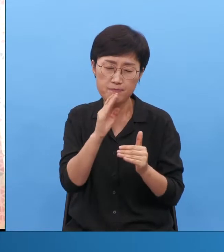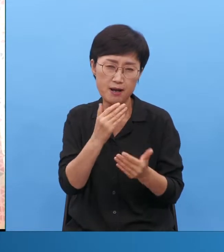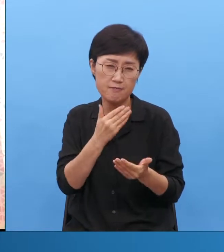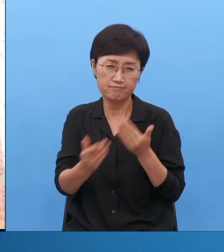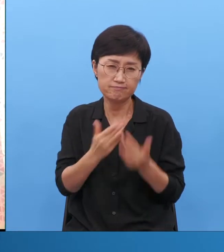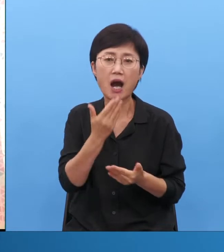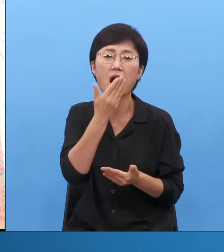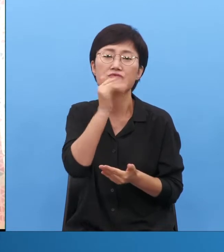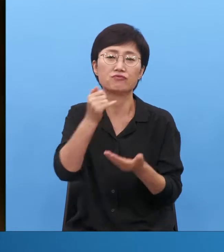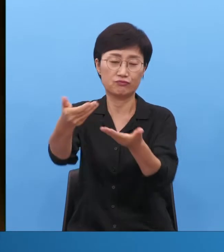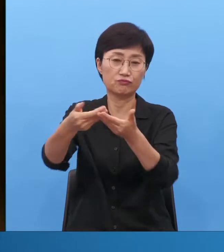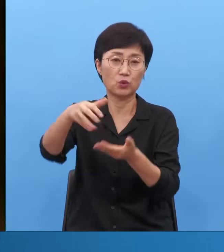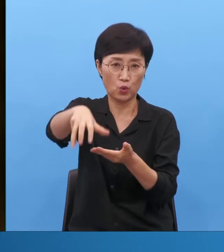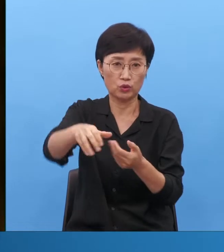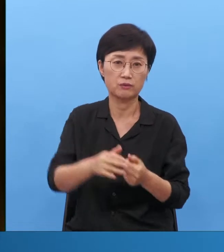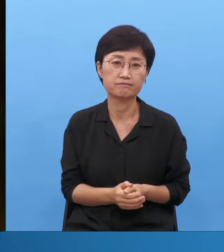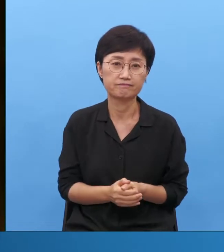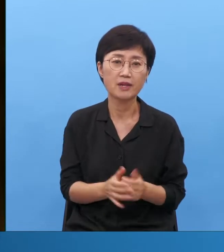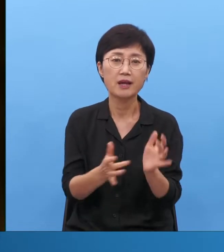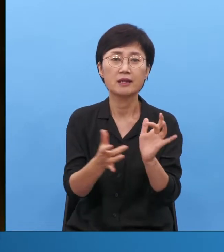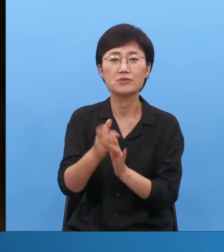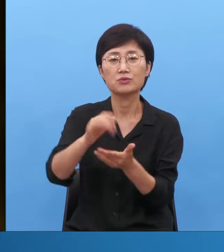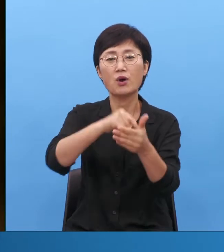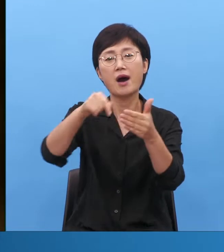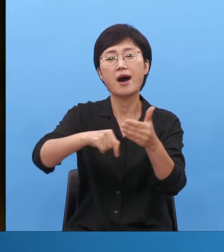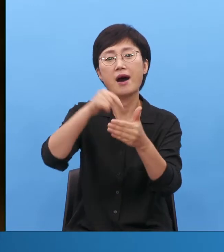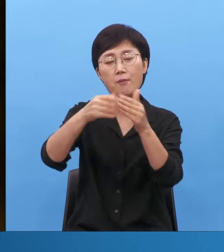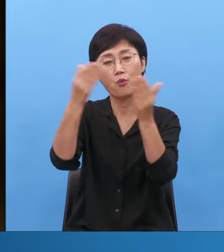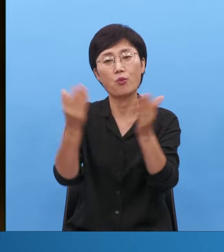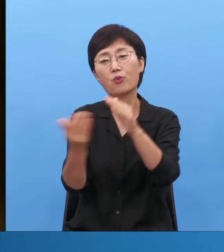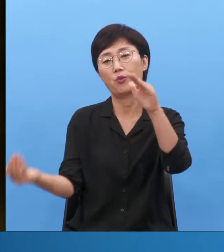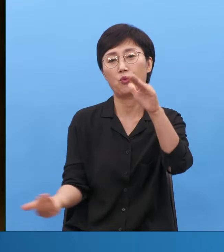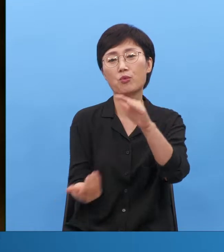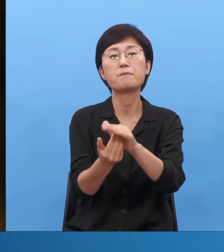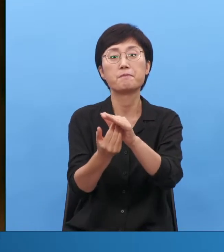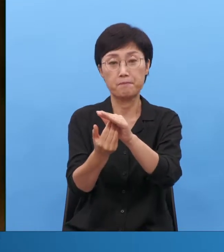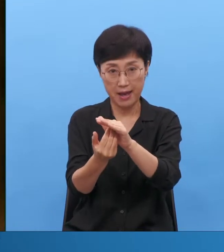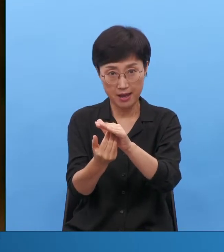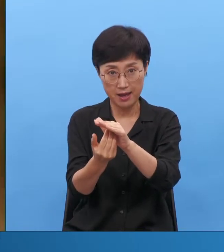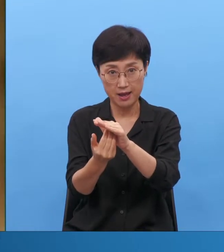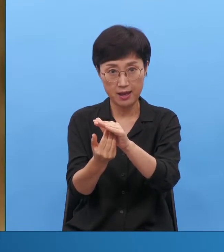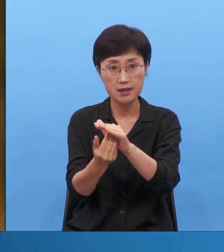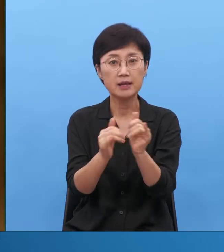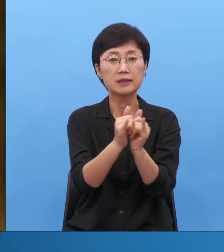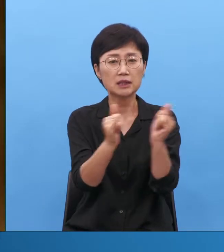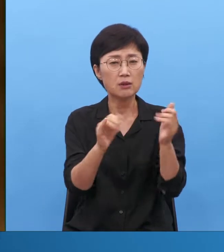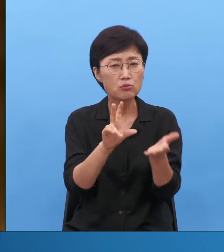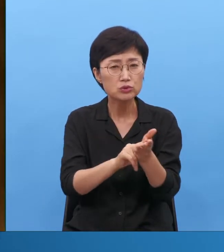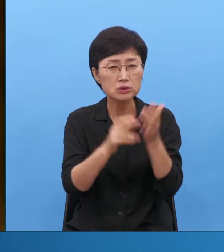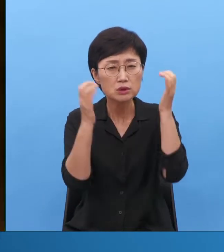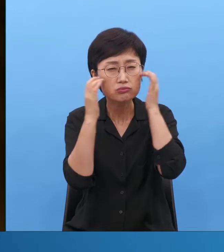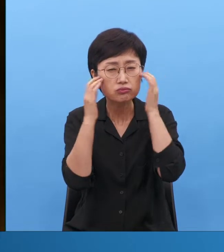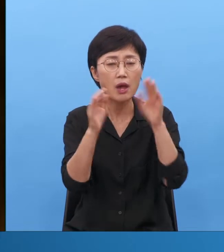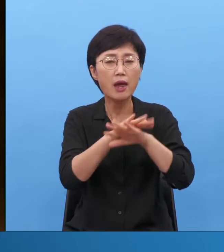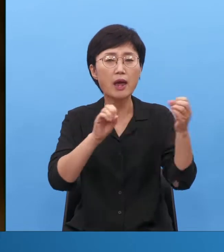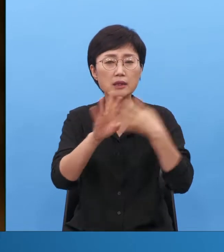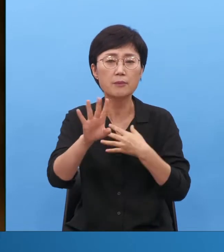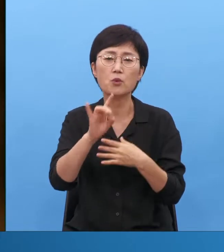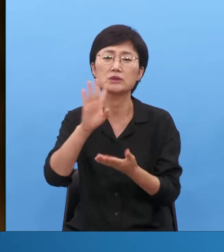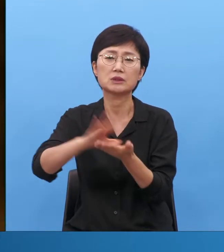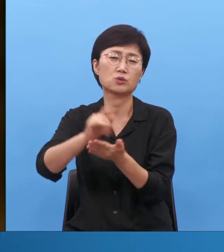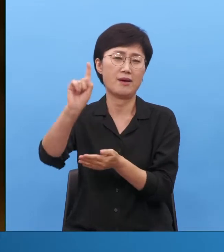применение благой вести. Поэтому РТС для меня это хорошая возможность самой утвердиться в том, что во Христе все совершилось, что